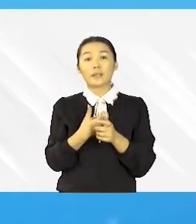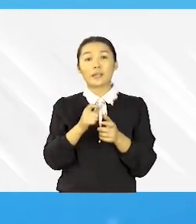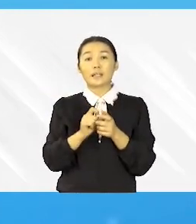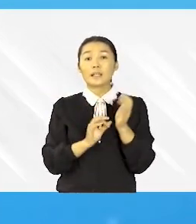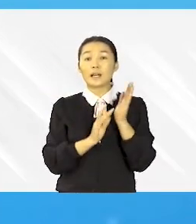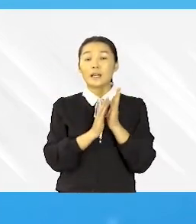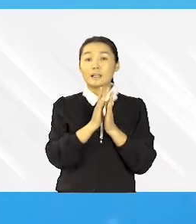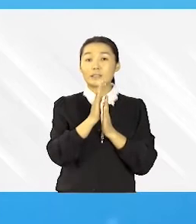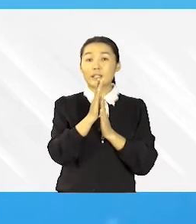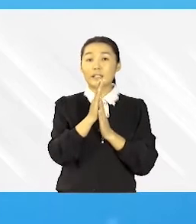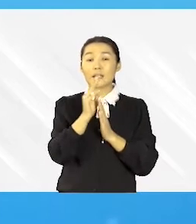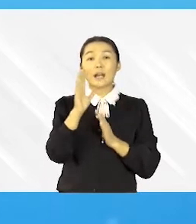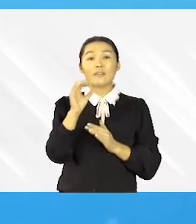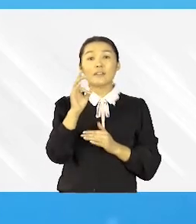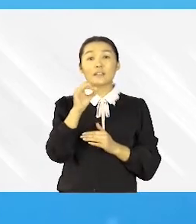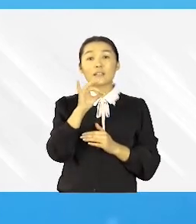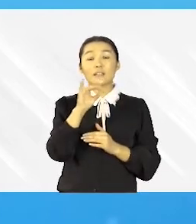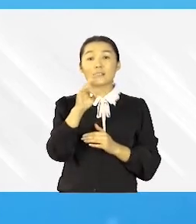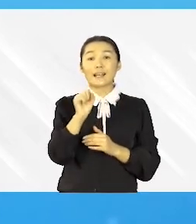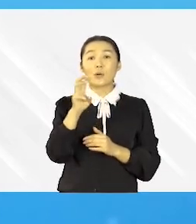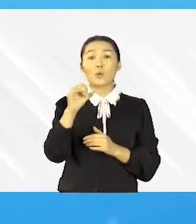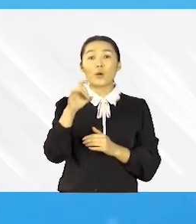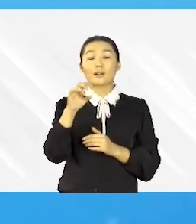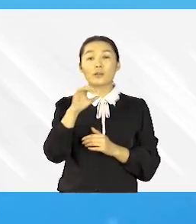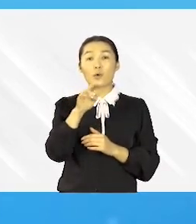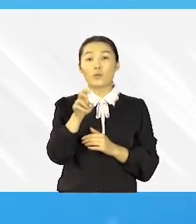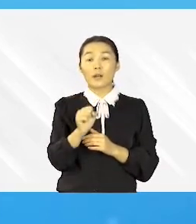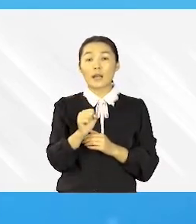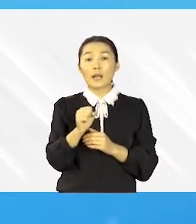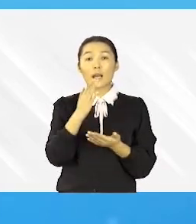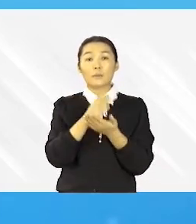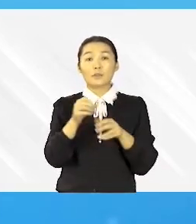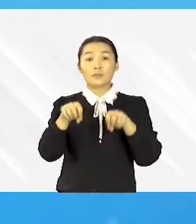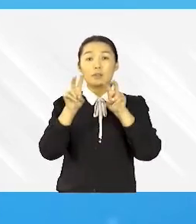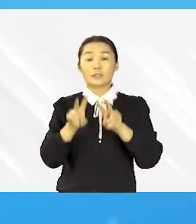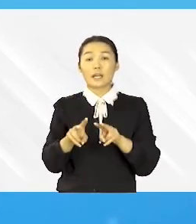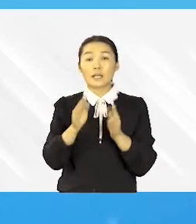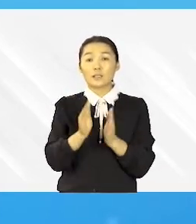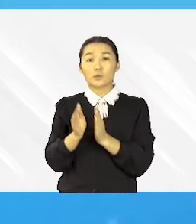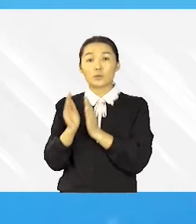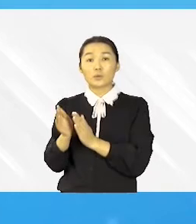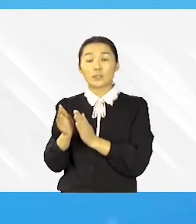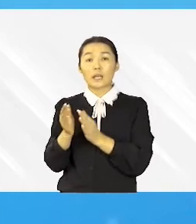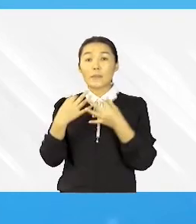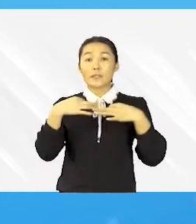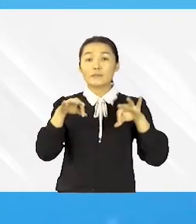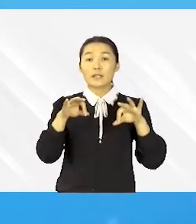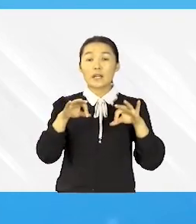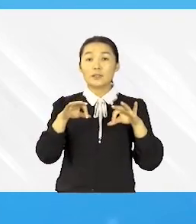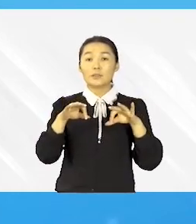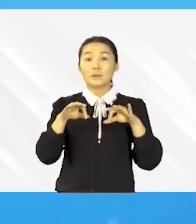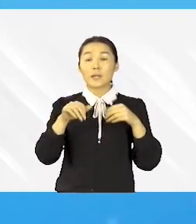росянки и венерина мухоловка обладают специальными структурами, позволяющими ловить и переваривать насекомых. Однако